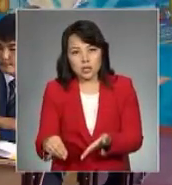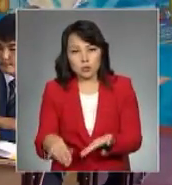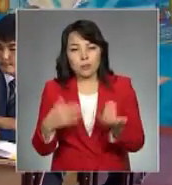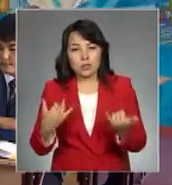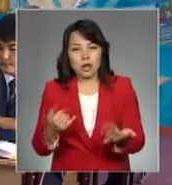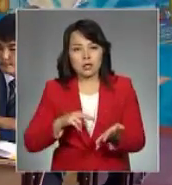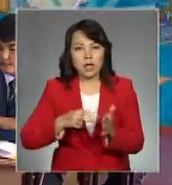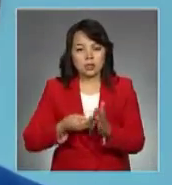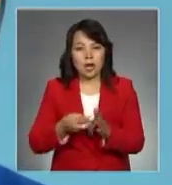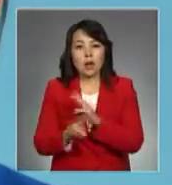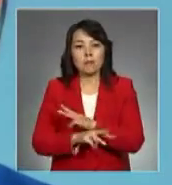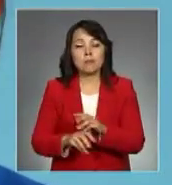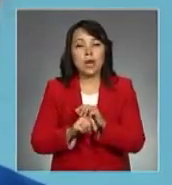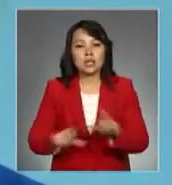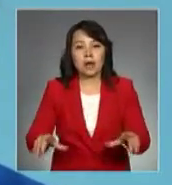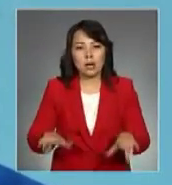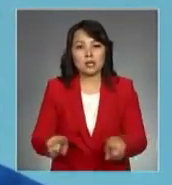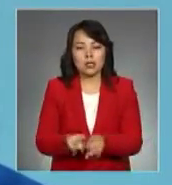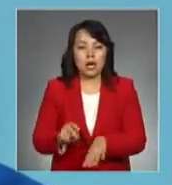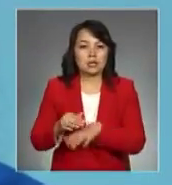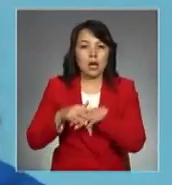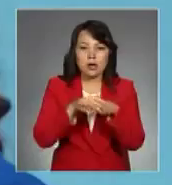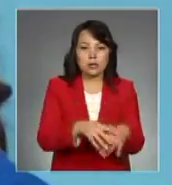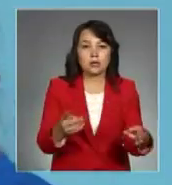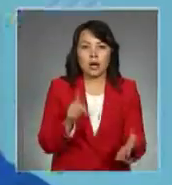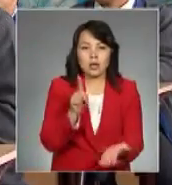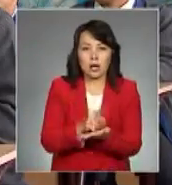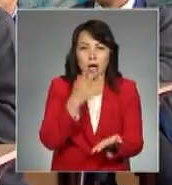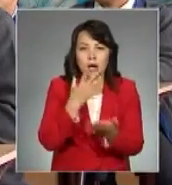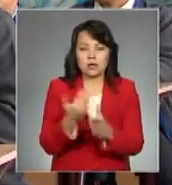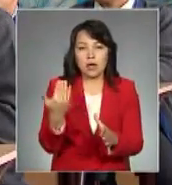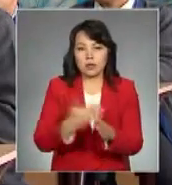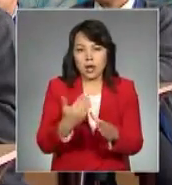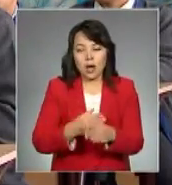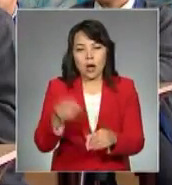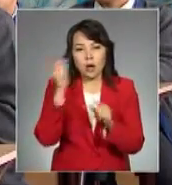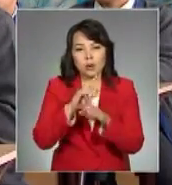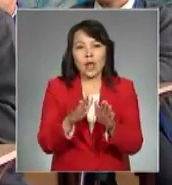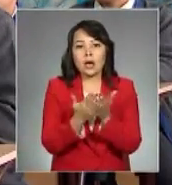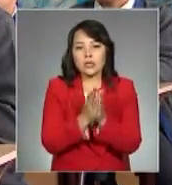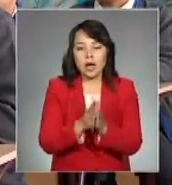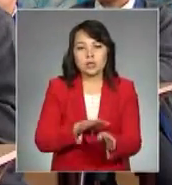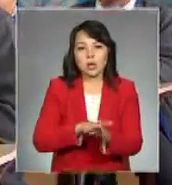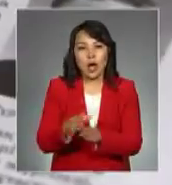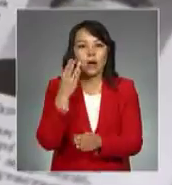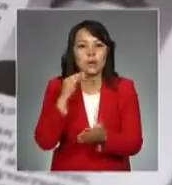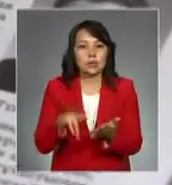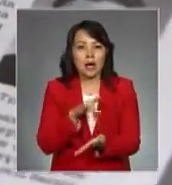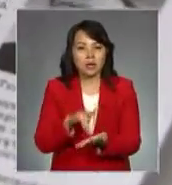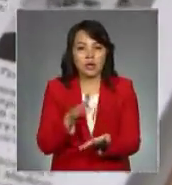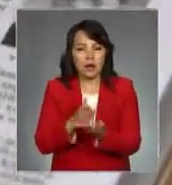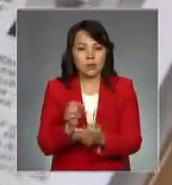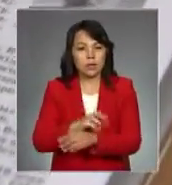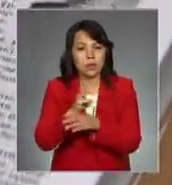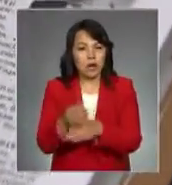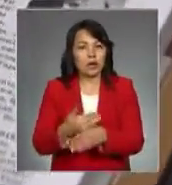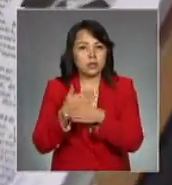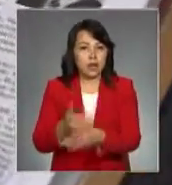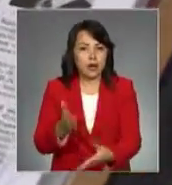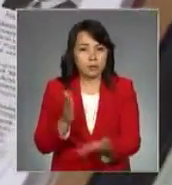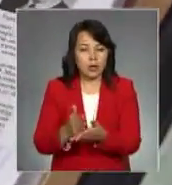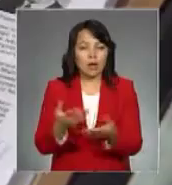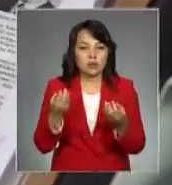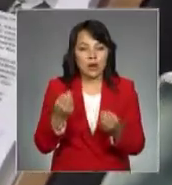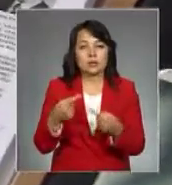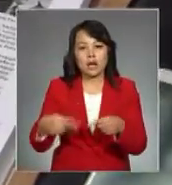жеткізу жұмыстары атқарылуда. Бүгінге дейін Алматы мектептері оқулық мәселесін толықтай шешкен. Дегенмен кестеден қалып келе жатқан өңірлер